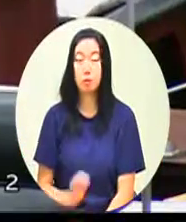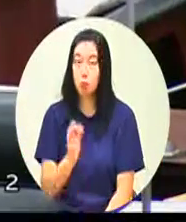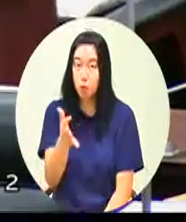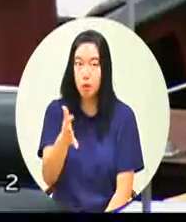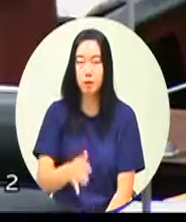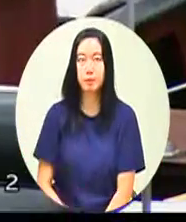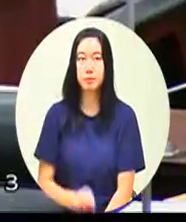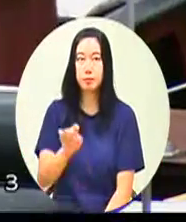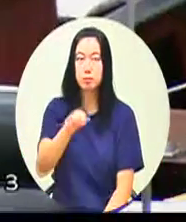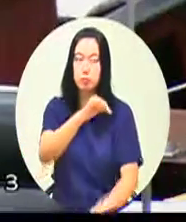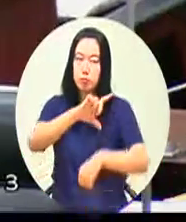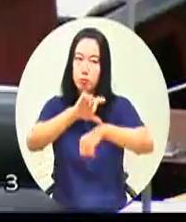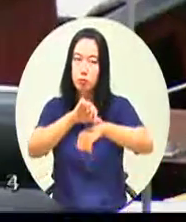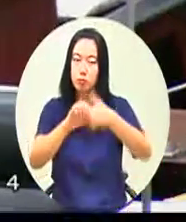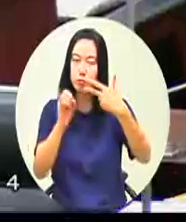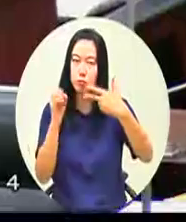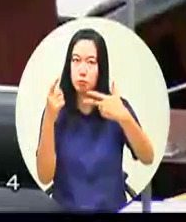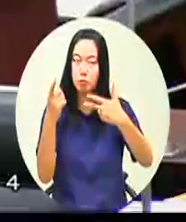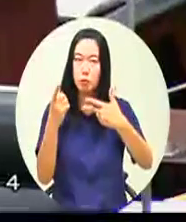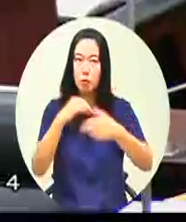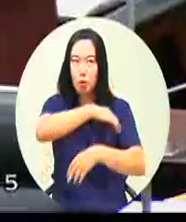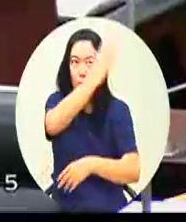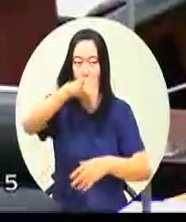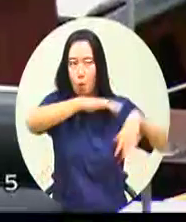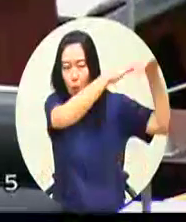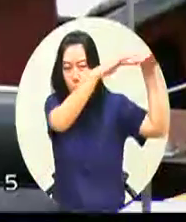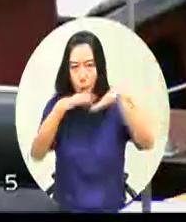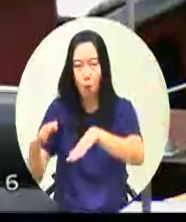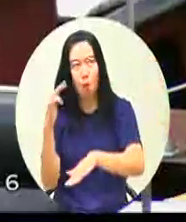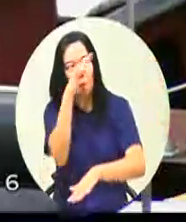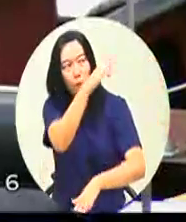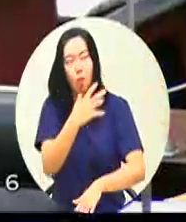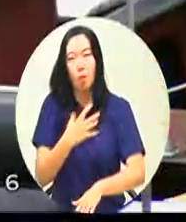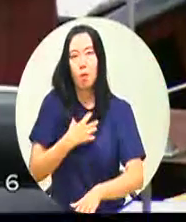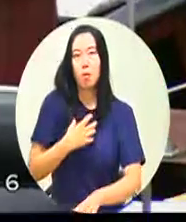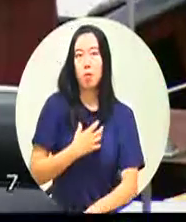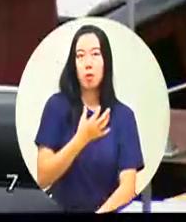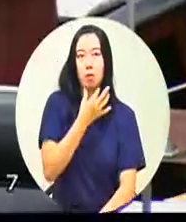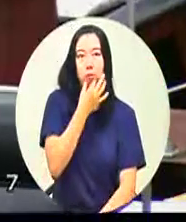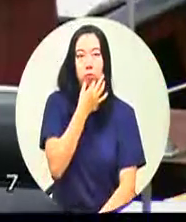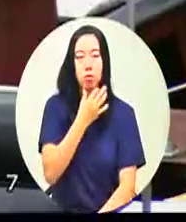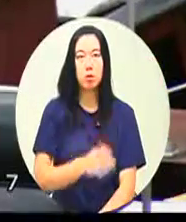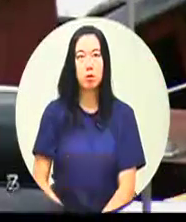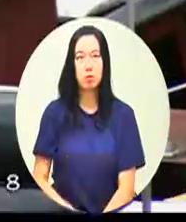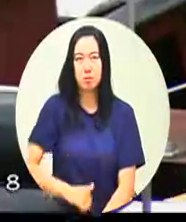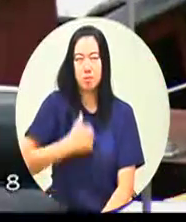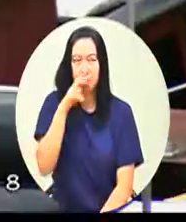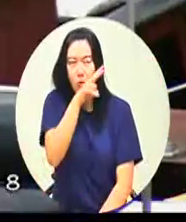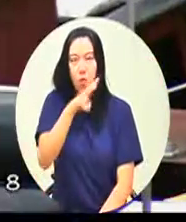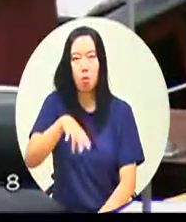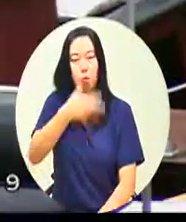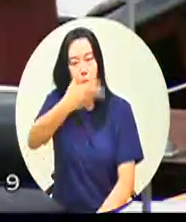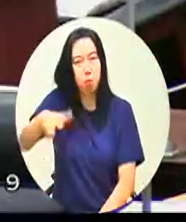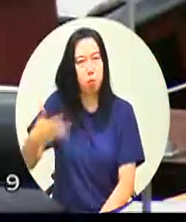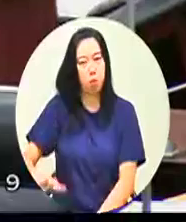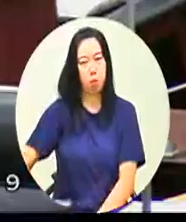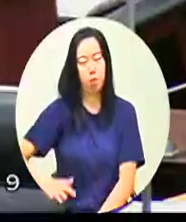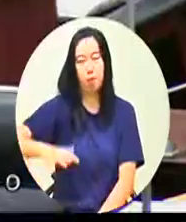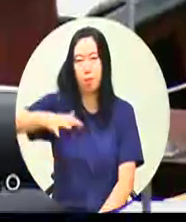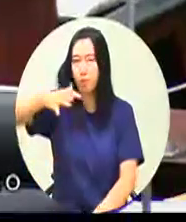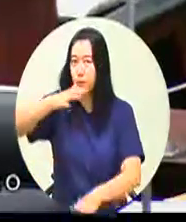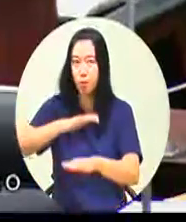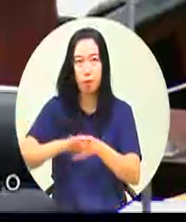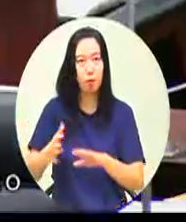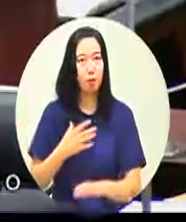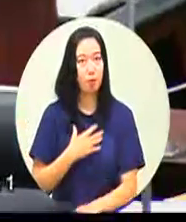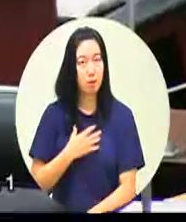早啊七点外，我看到那山水下来，你看会惊啦。那人徛伫遐，你就徛袂掉。那水质有够大个大啦，吼。啊，过来